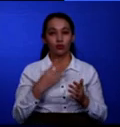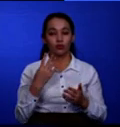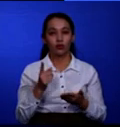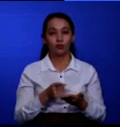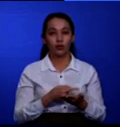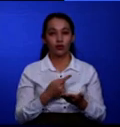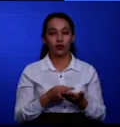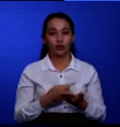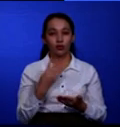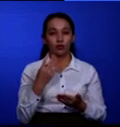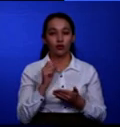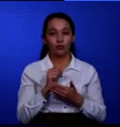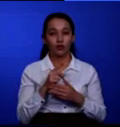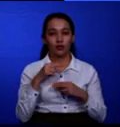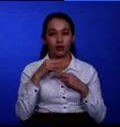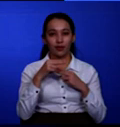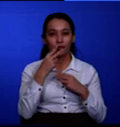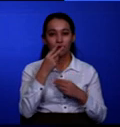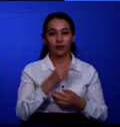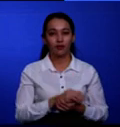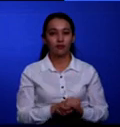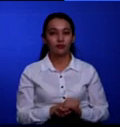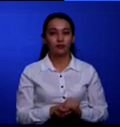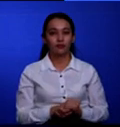184-betdagi 4-masalaga e'tiboringizni qarating.